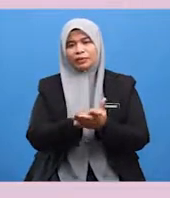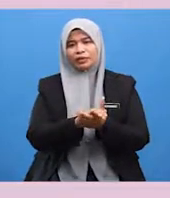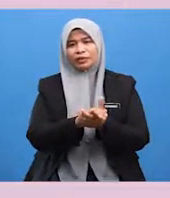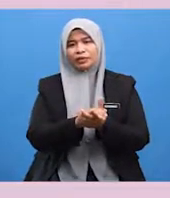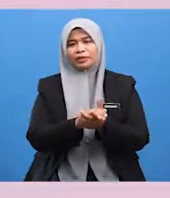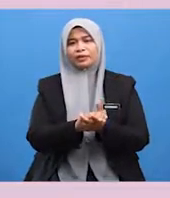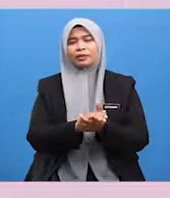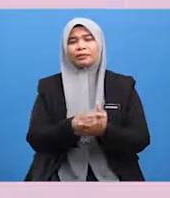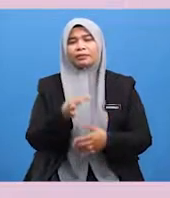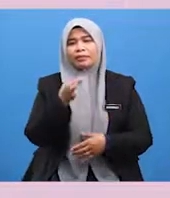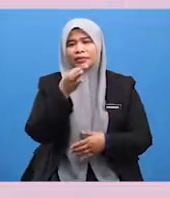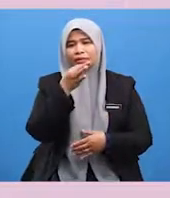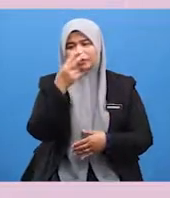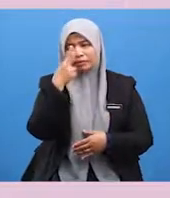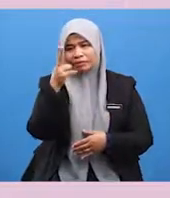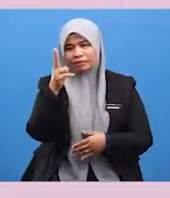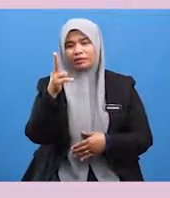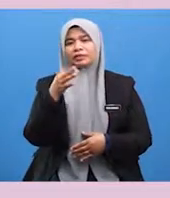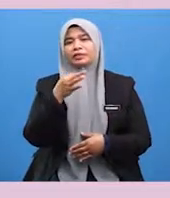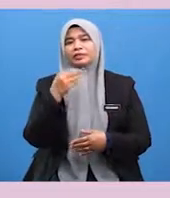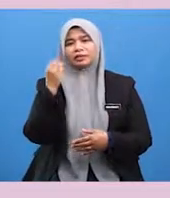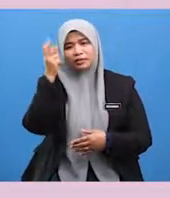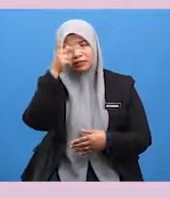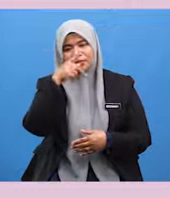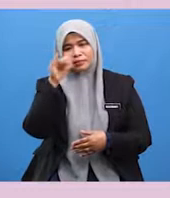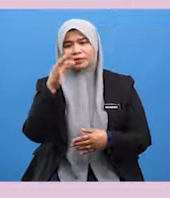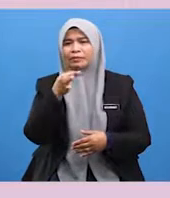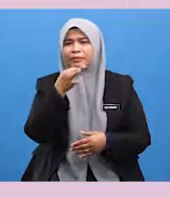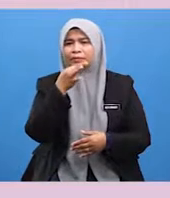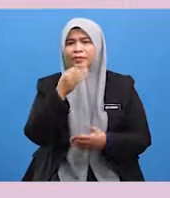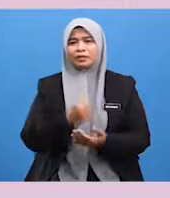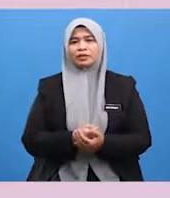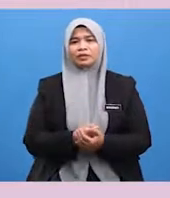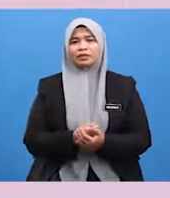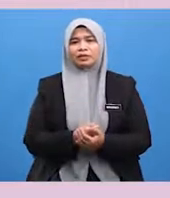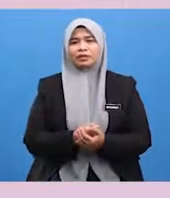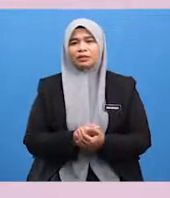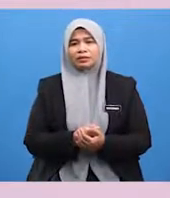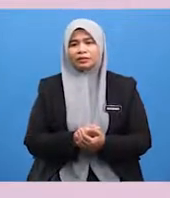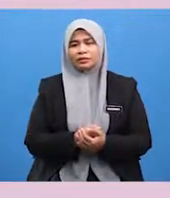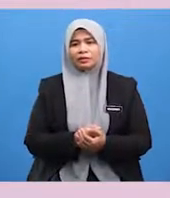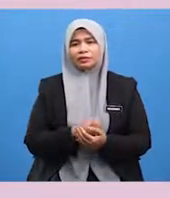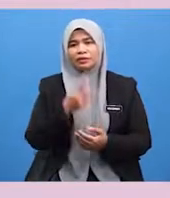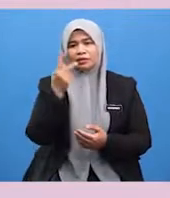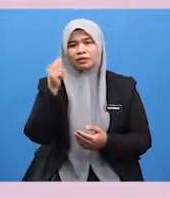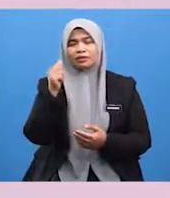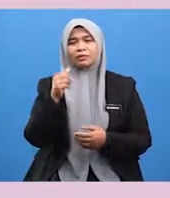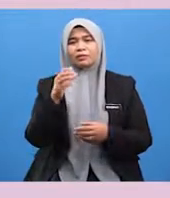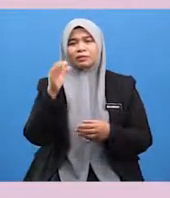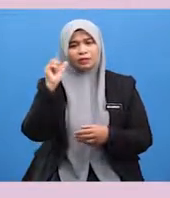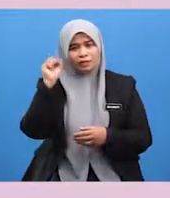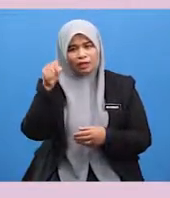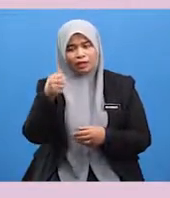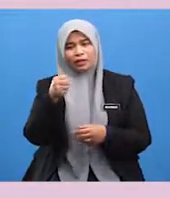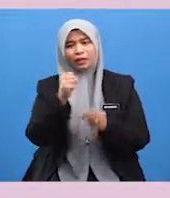Hairan dilihat akan keanehan sikapmu, kerana tiada siapapun dalam kalanganmu sanggup membawa istri mereka